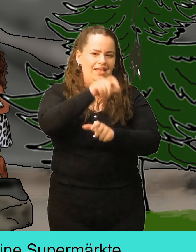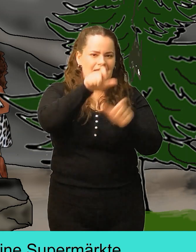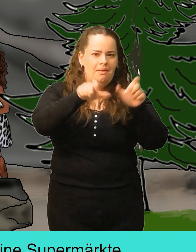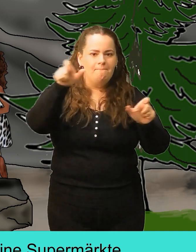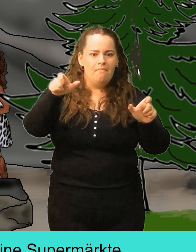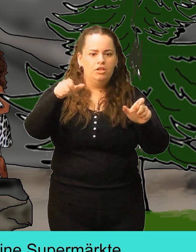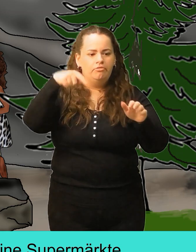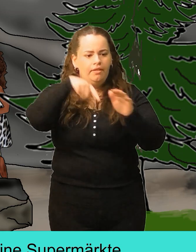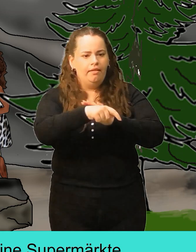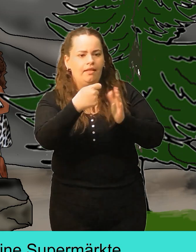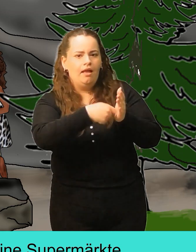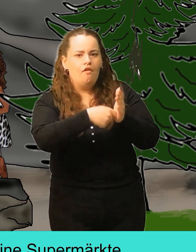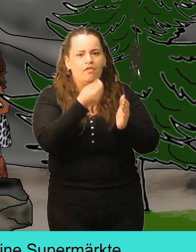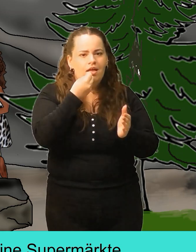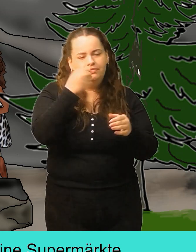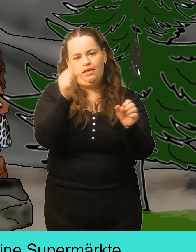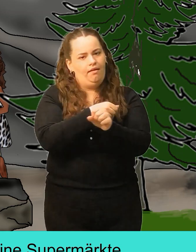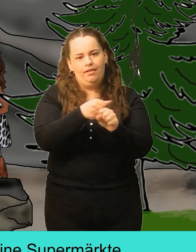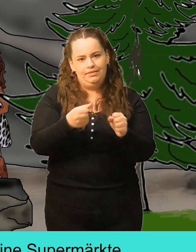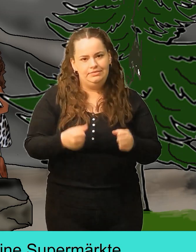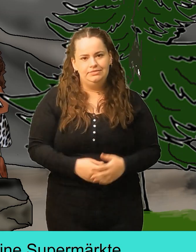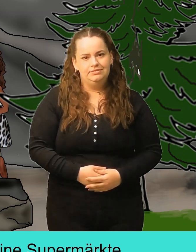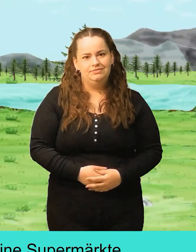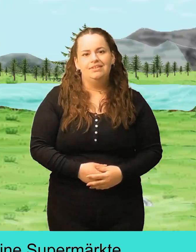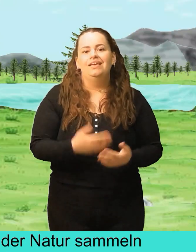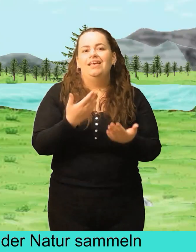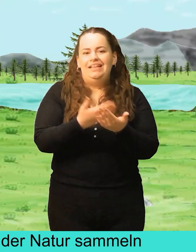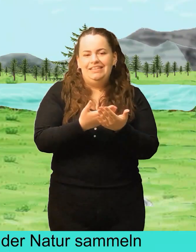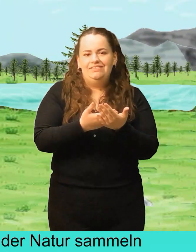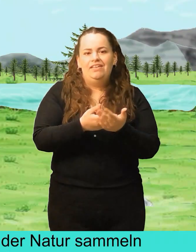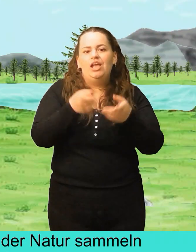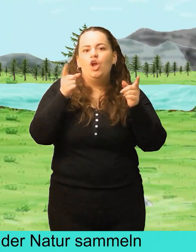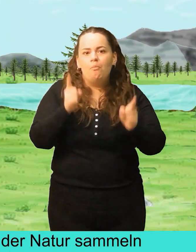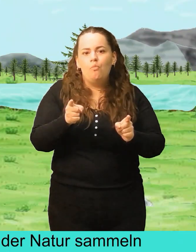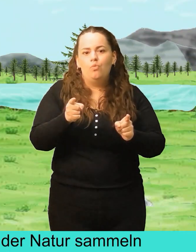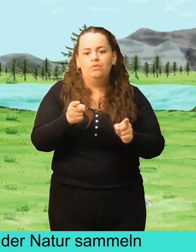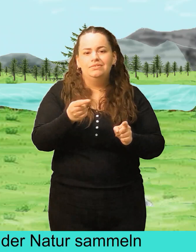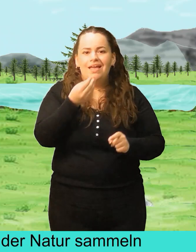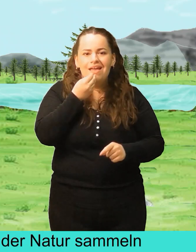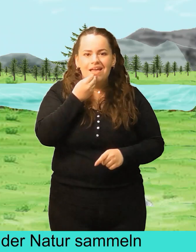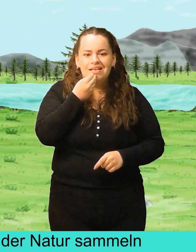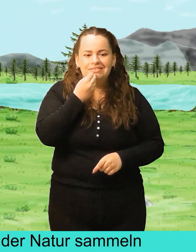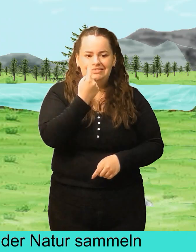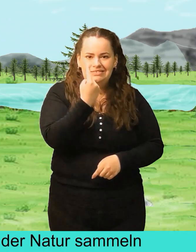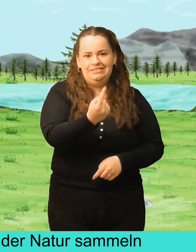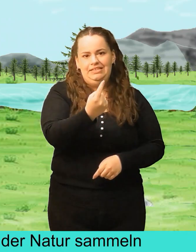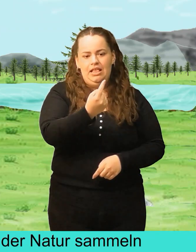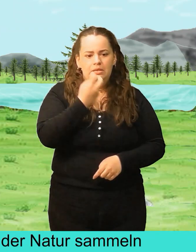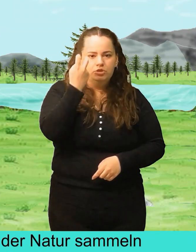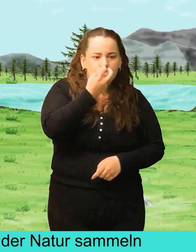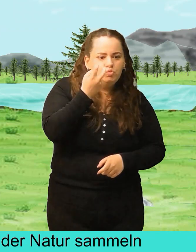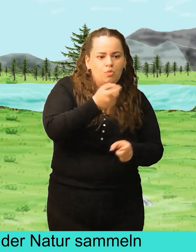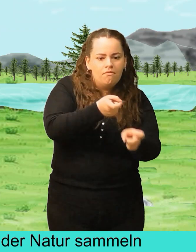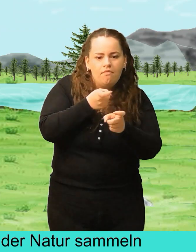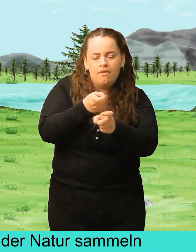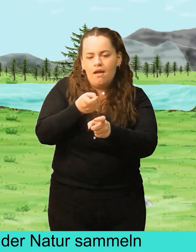Steinzeitmenschen hatten ja keine Supermärkte, um ihr Essen zu kaufen. Also mussten sie ihre Nahrung in der Natur sammeln und